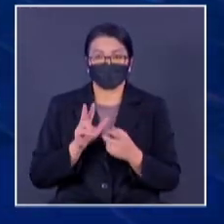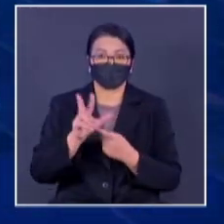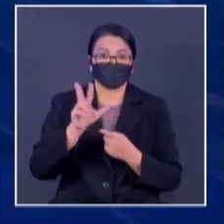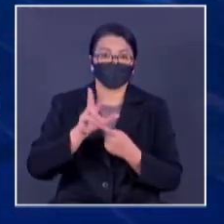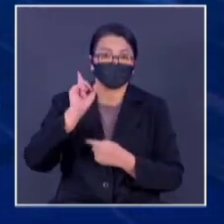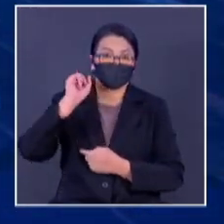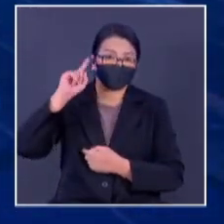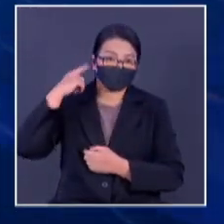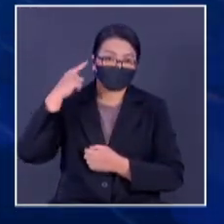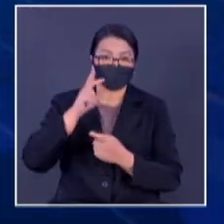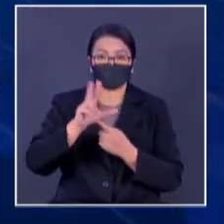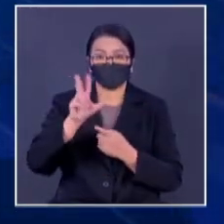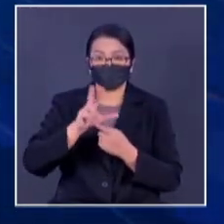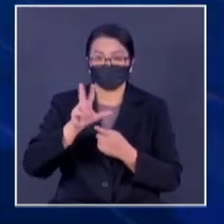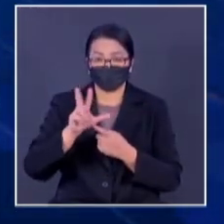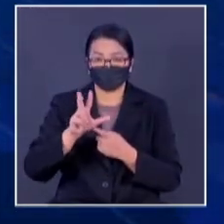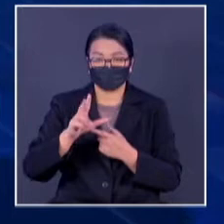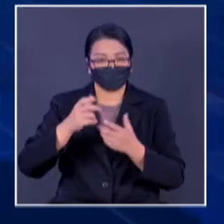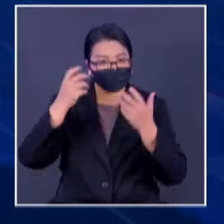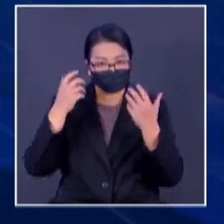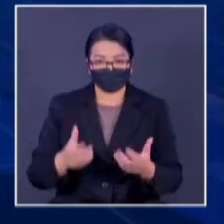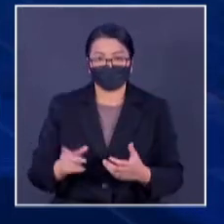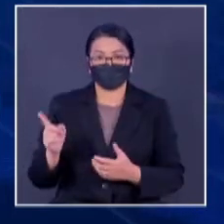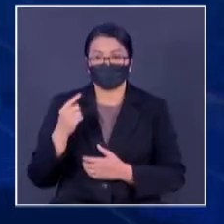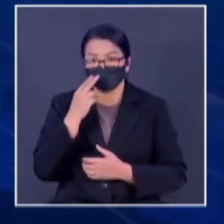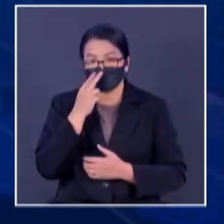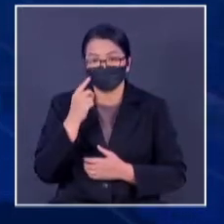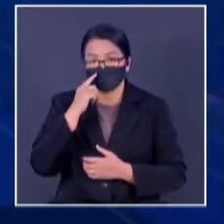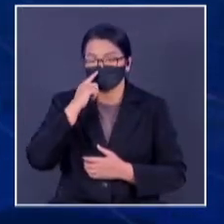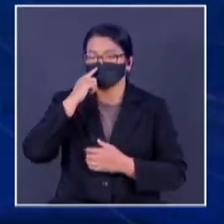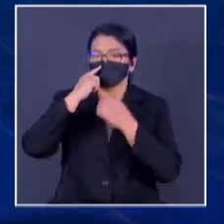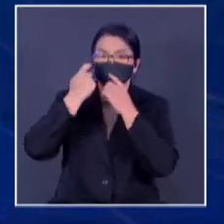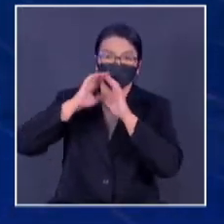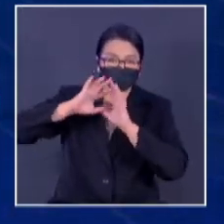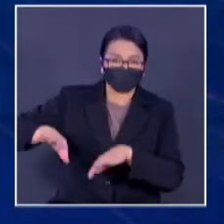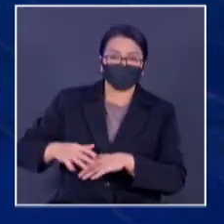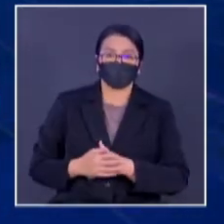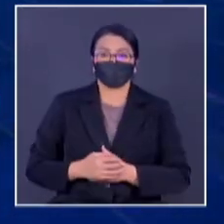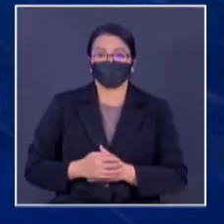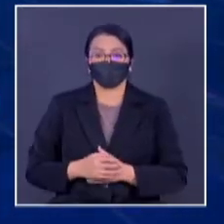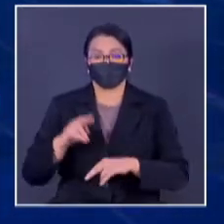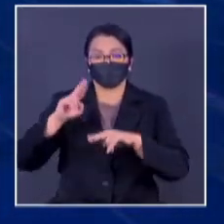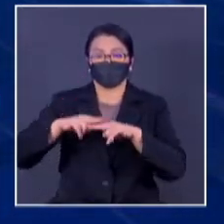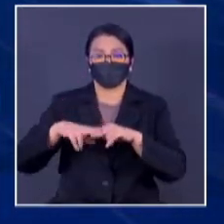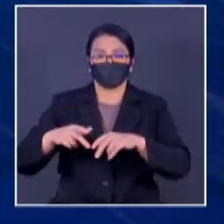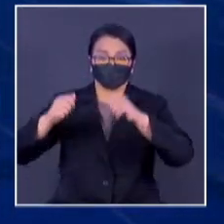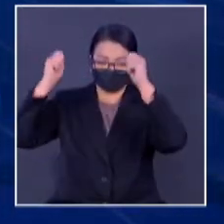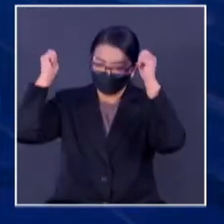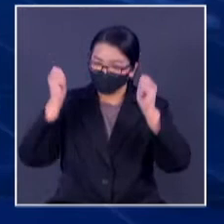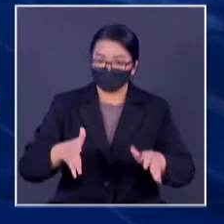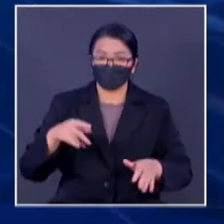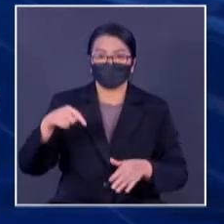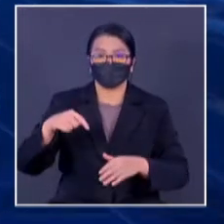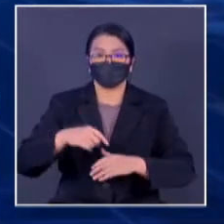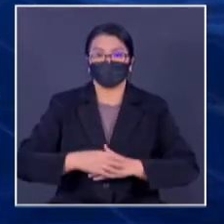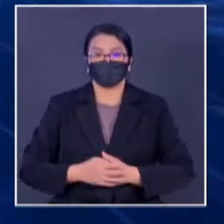งคนสุดท้ายค่ะคุณผู้ชมรายสุดท้ายอยากให้คุณผู้ชมเห็นนะคะตามที่เห็นเลยเมื่อสักครู่นี้หลังจากที่เจ้าหน้าที่สวอปแล้วอ่ะโย